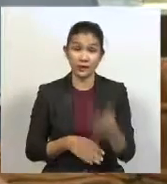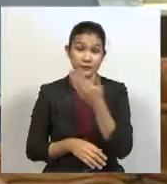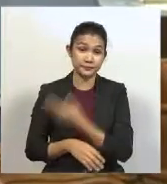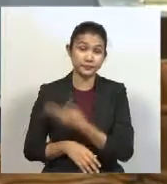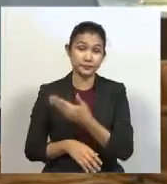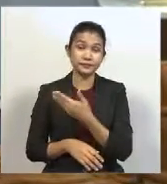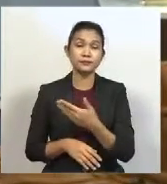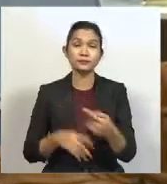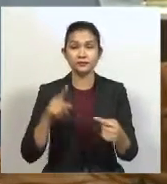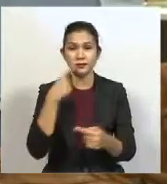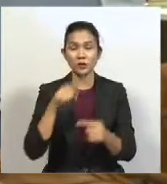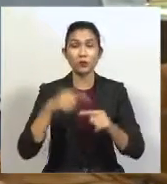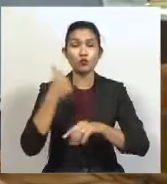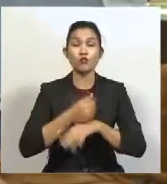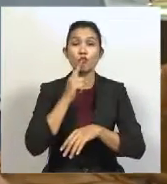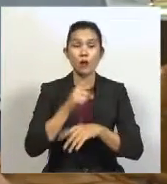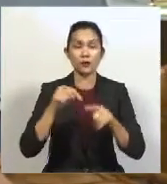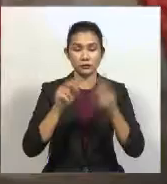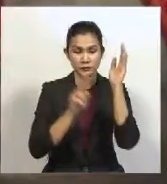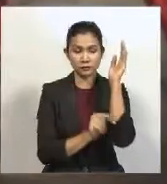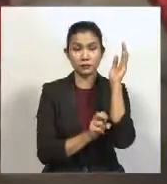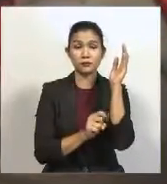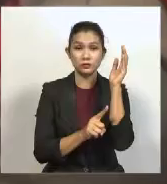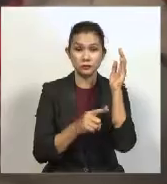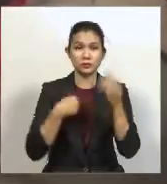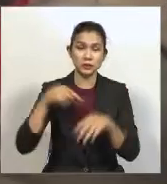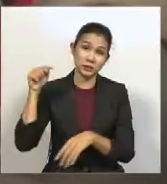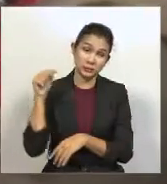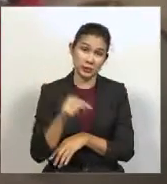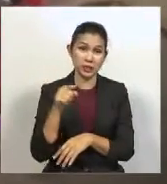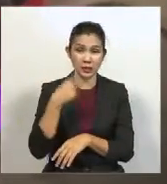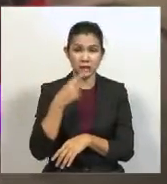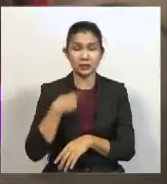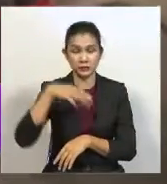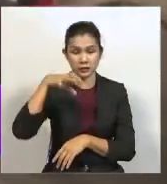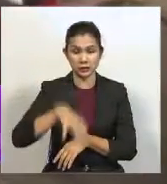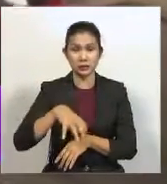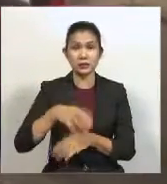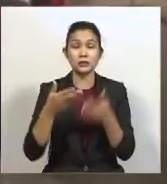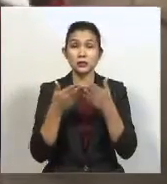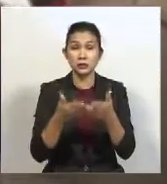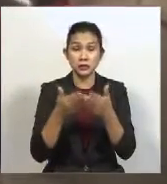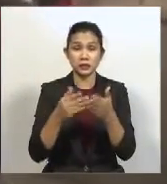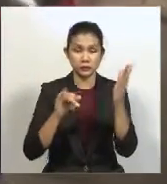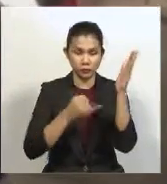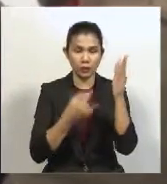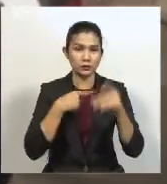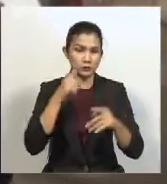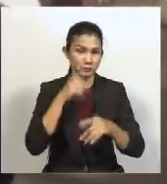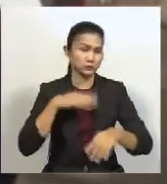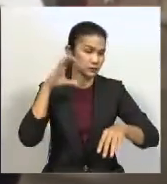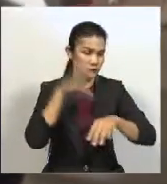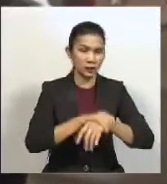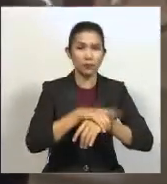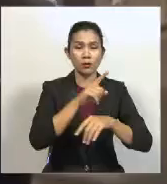โดยนายสิริพัฒน์ภัทรกุลผู้ว่าราชการจังหวัดนครราชสีมาค่ะสั่งการให้สำนักงานเจ้าท่าจังหวัดแจ้งความเอาผิดกับผู้ประ